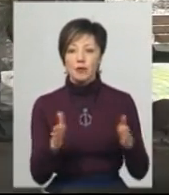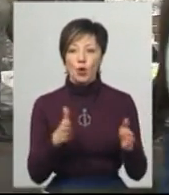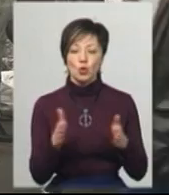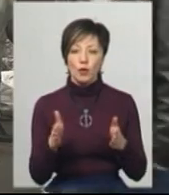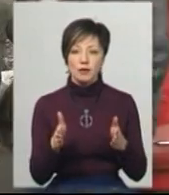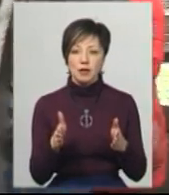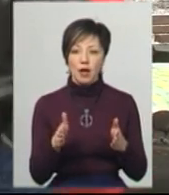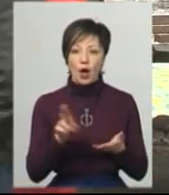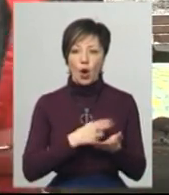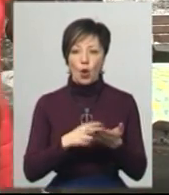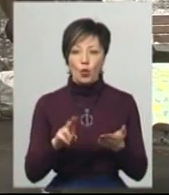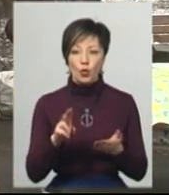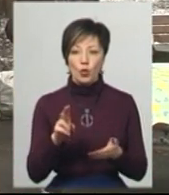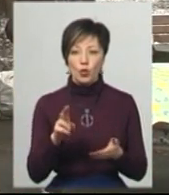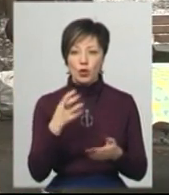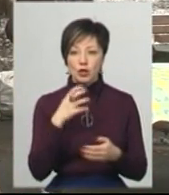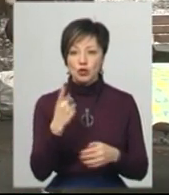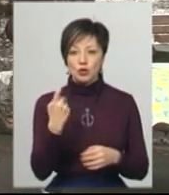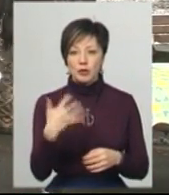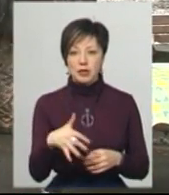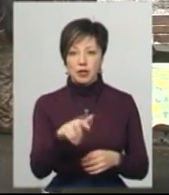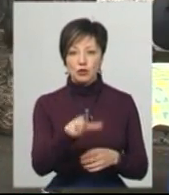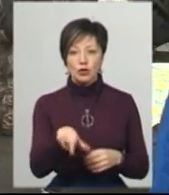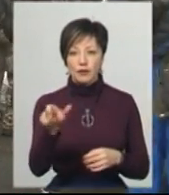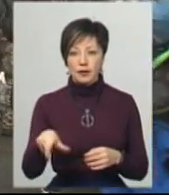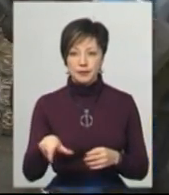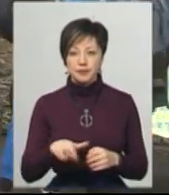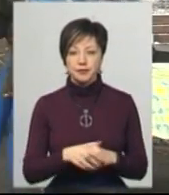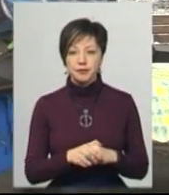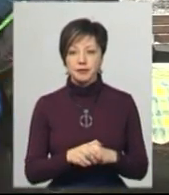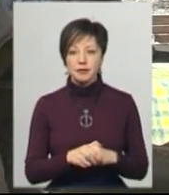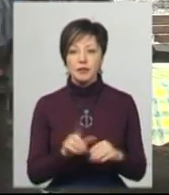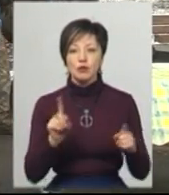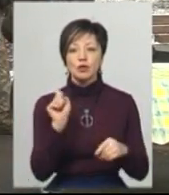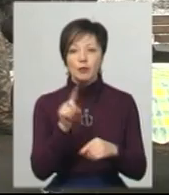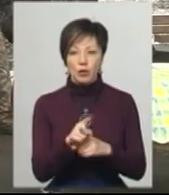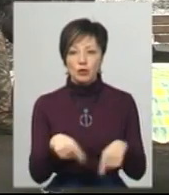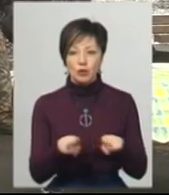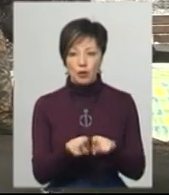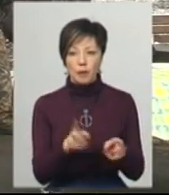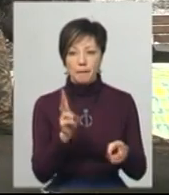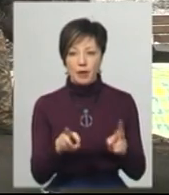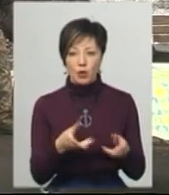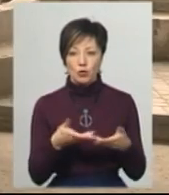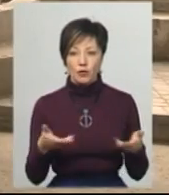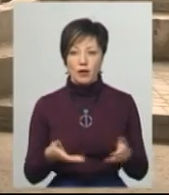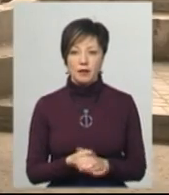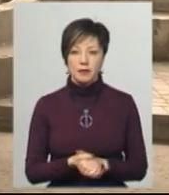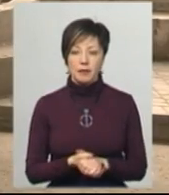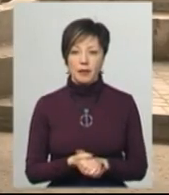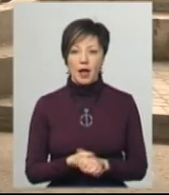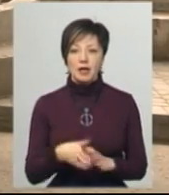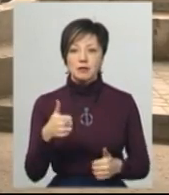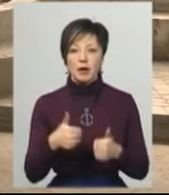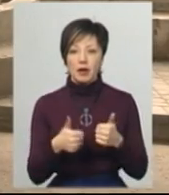приготовлений куліш на 150 чоловік. Що замовили, то й ми приготували. У